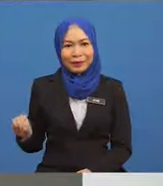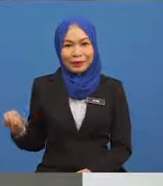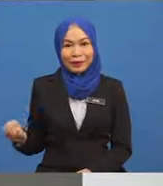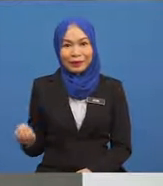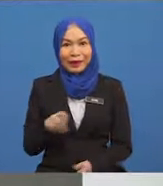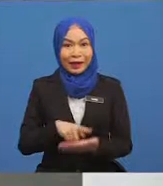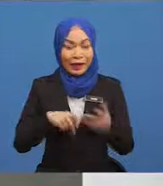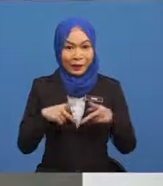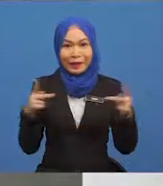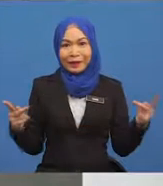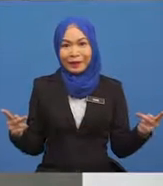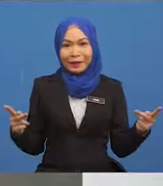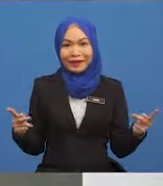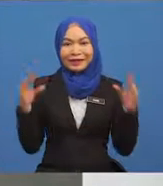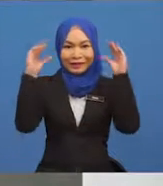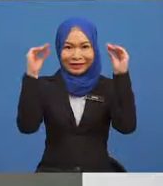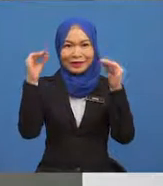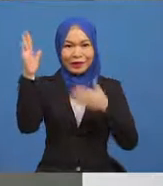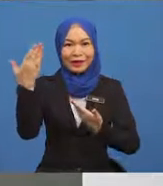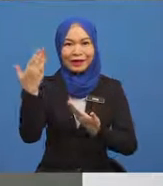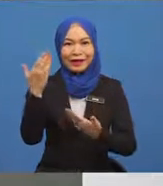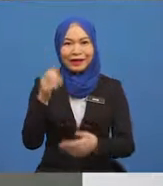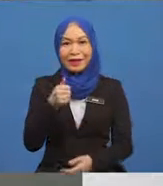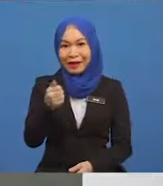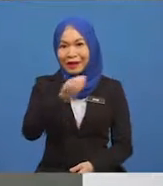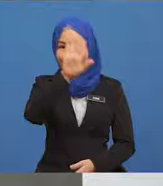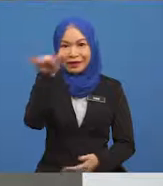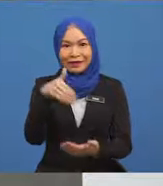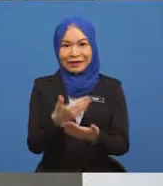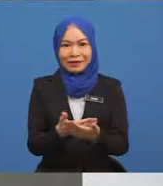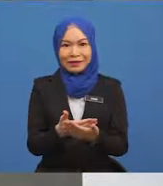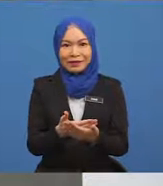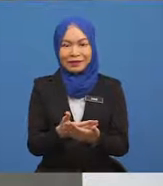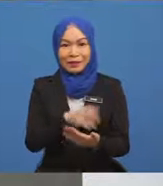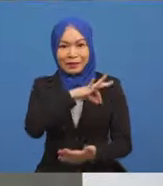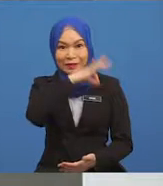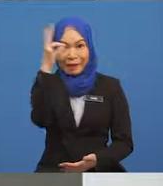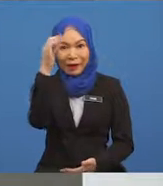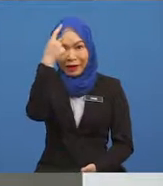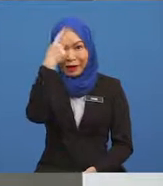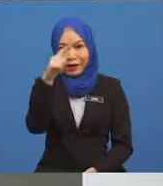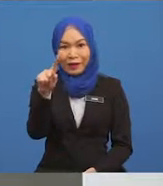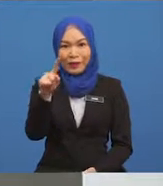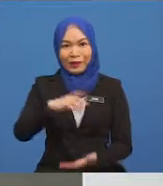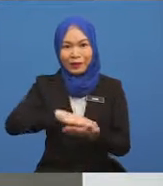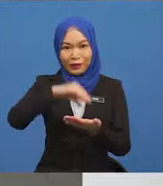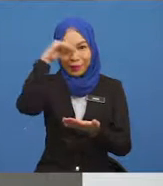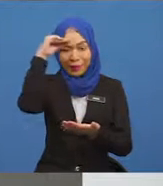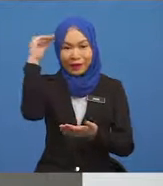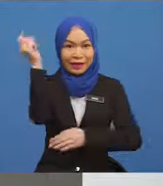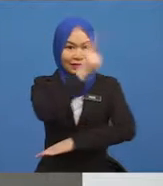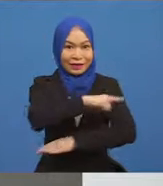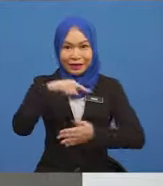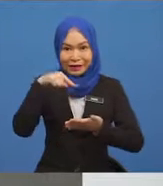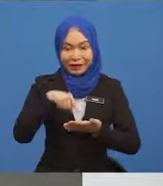khabar? Cikgu harap anda semua bersemangat untuk meneruskan pelajaran kita pada